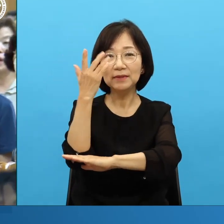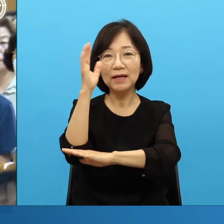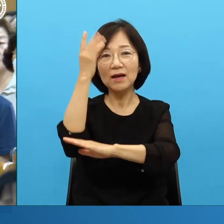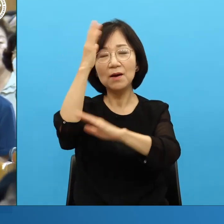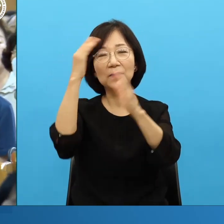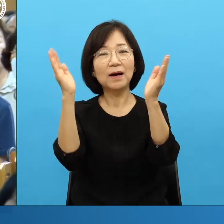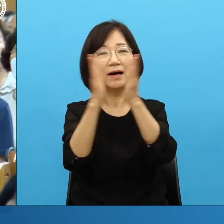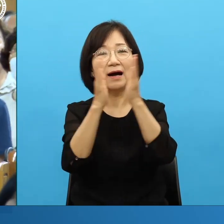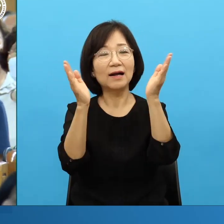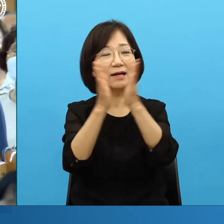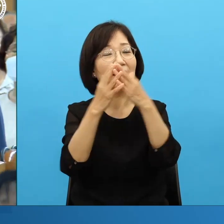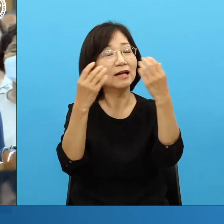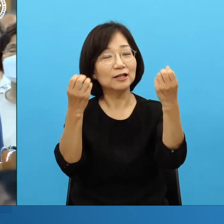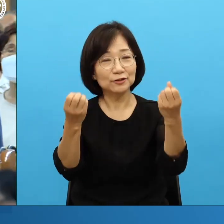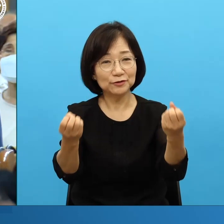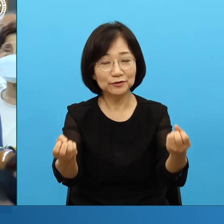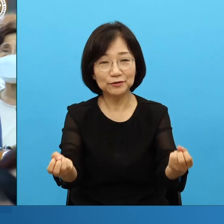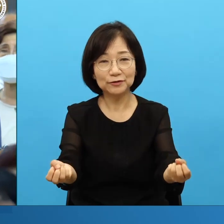주님께 영광